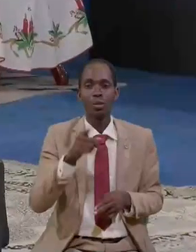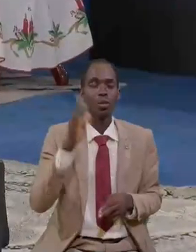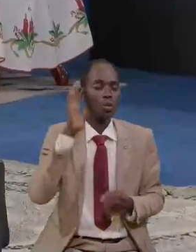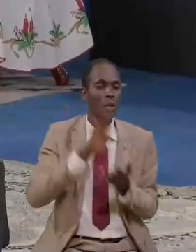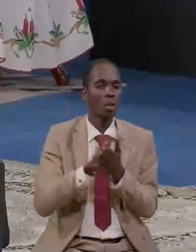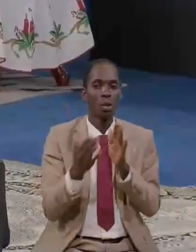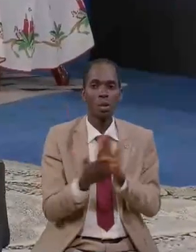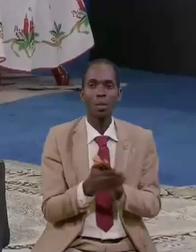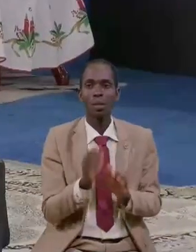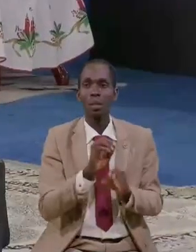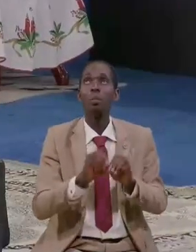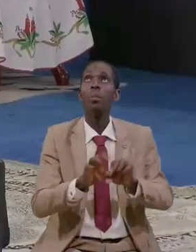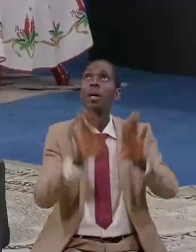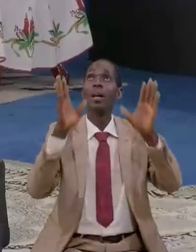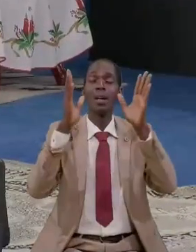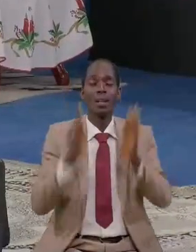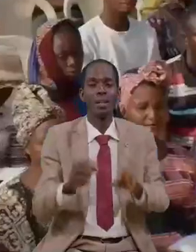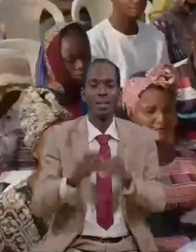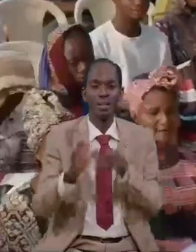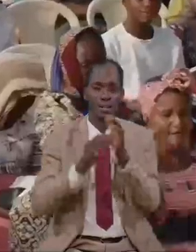Et tu vas briller.